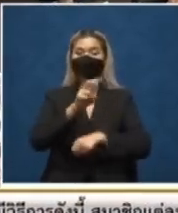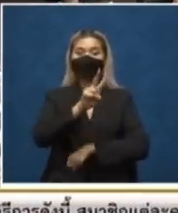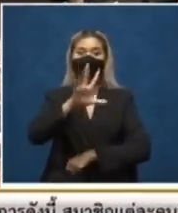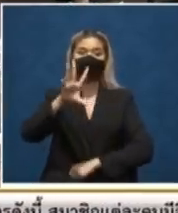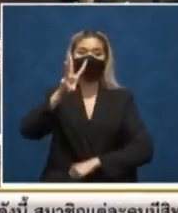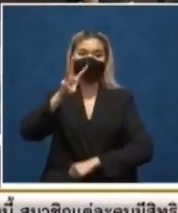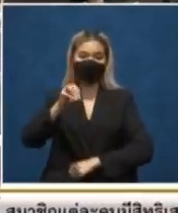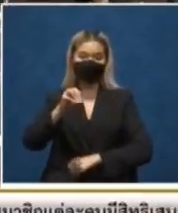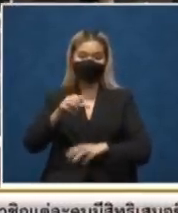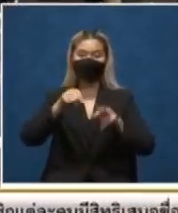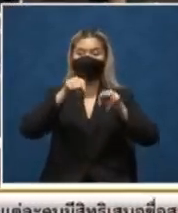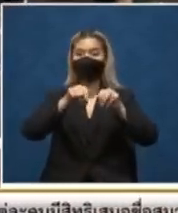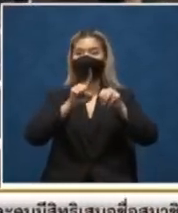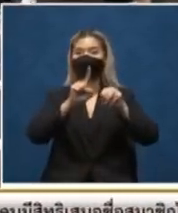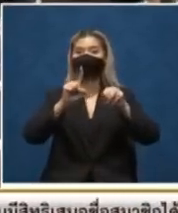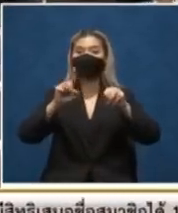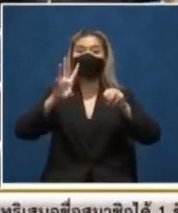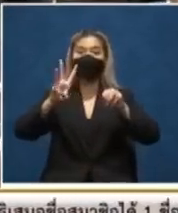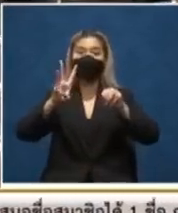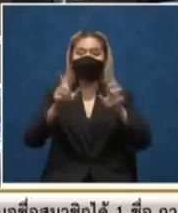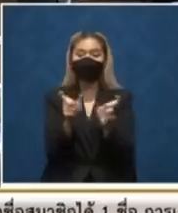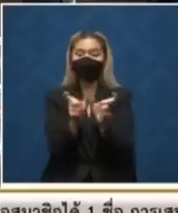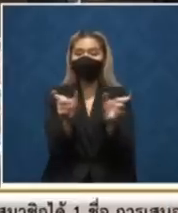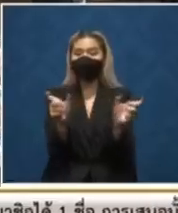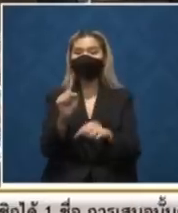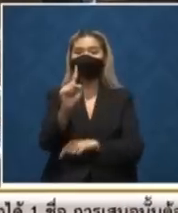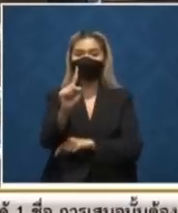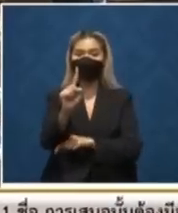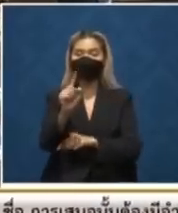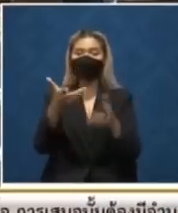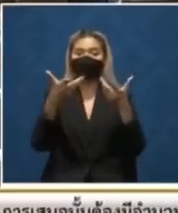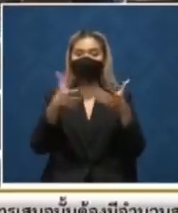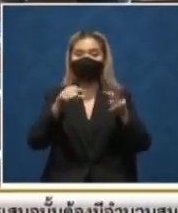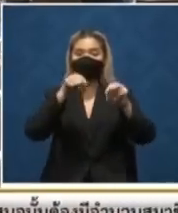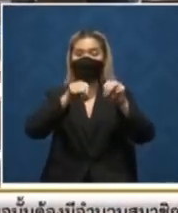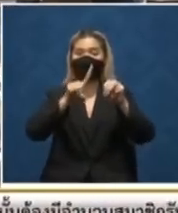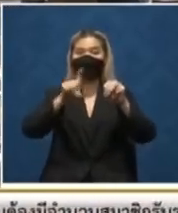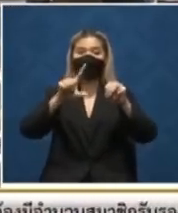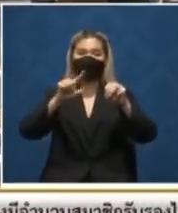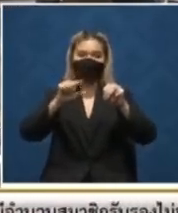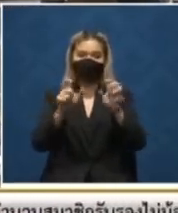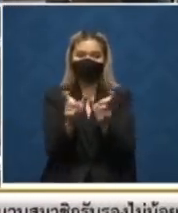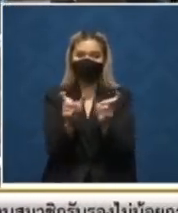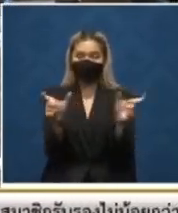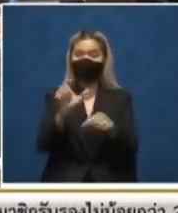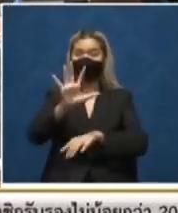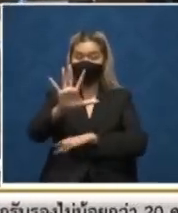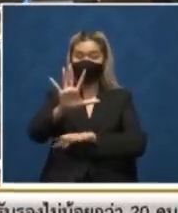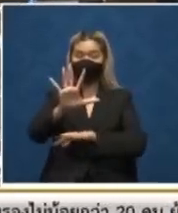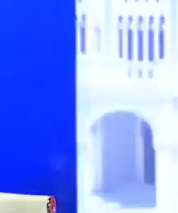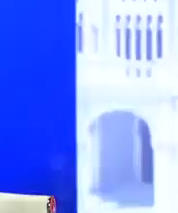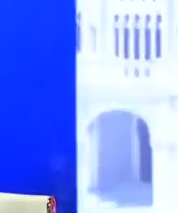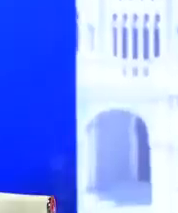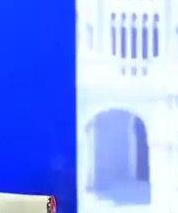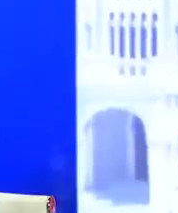นี่คนที่เป็นฝ่ายค้านคือฝ่ายค้านเพราะเขาไม่เอาร่วมรัฐบาลนะแค่นั้นเองนะ แต่ประเมินไหมคะ77เสียงเนี่ยค่ะน่